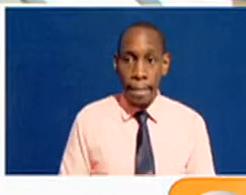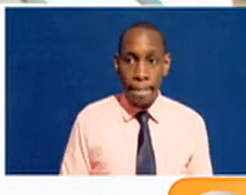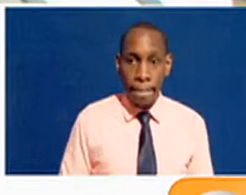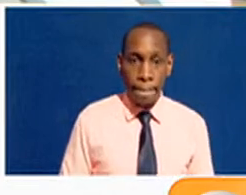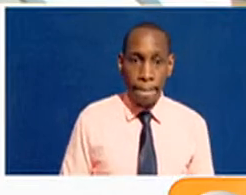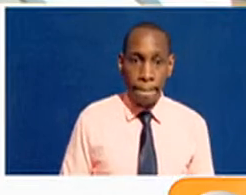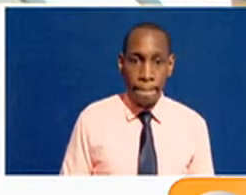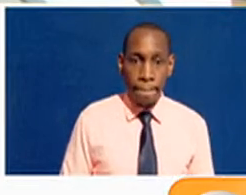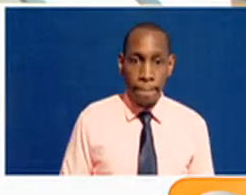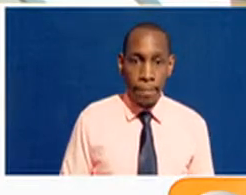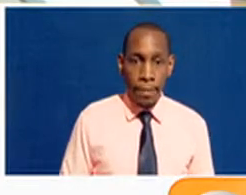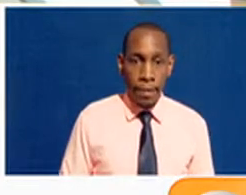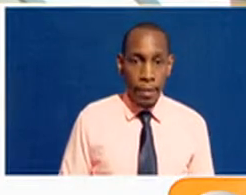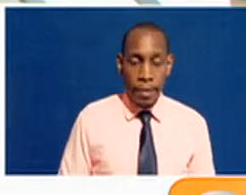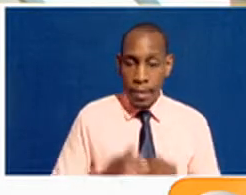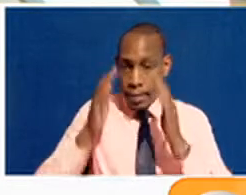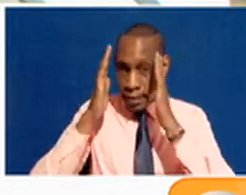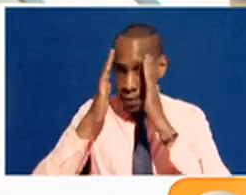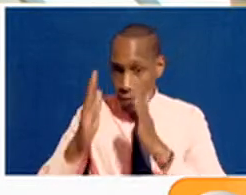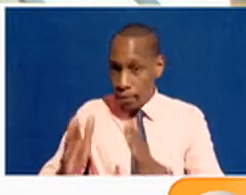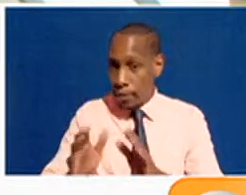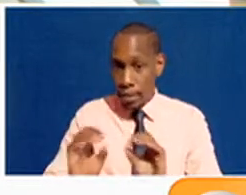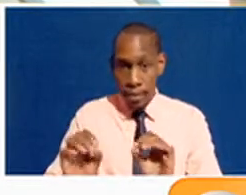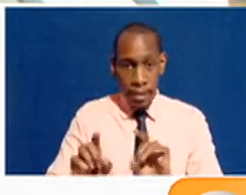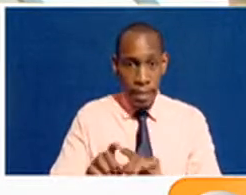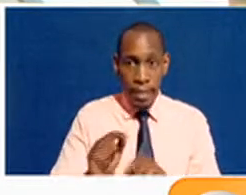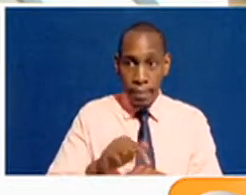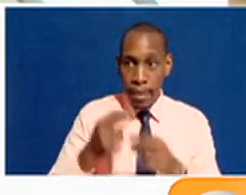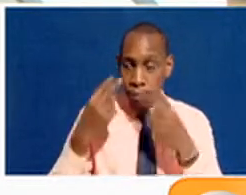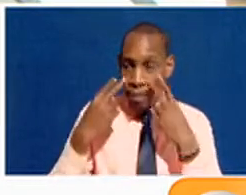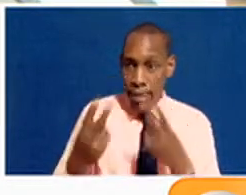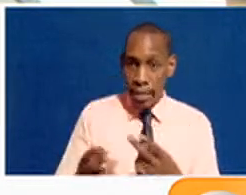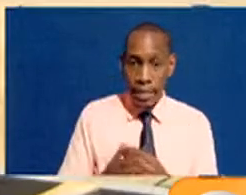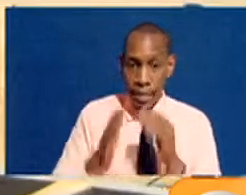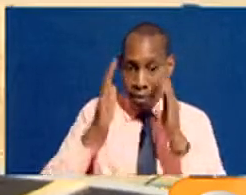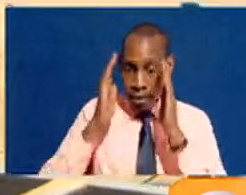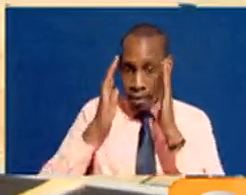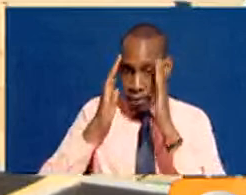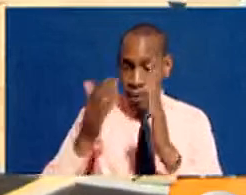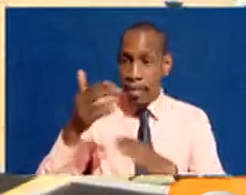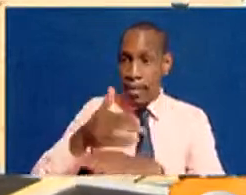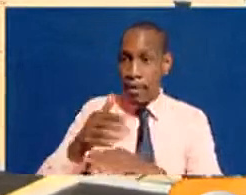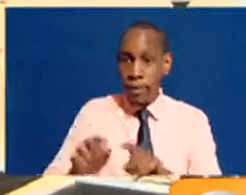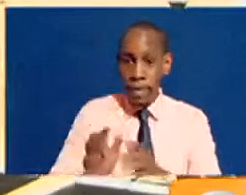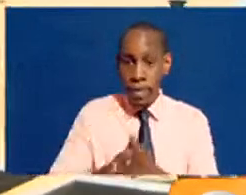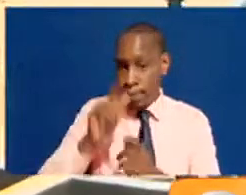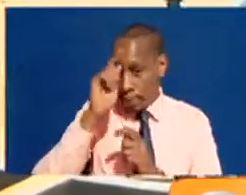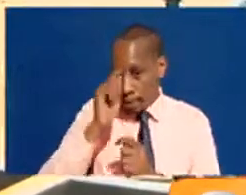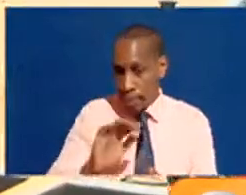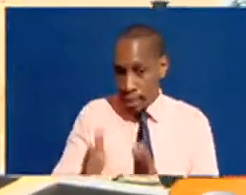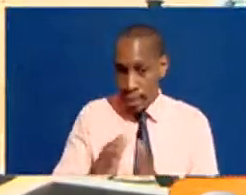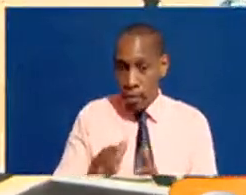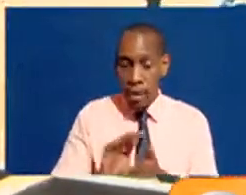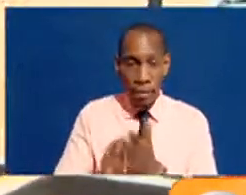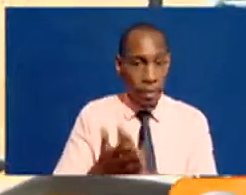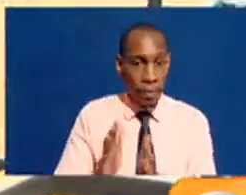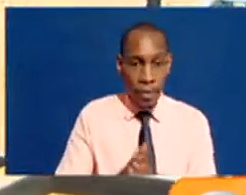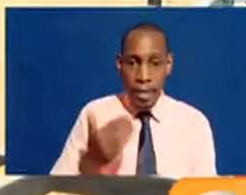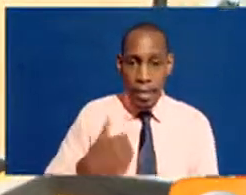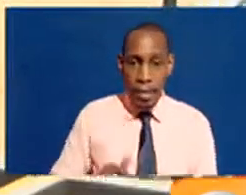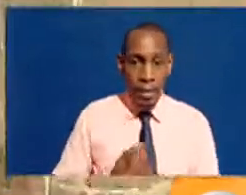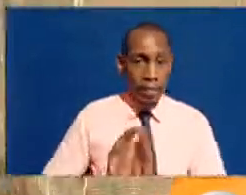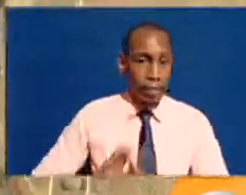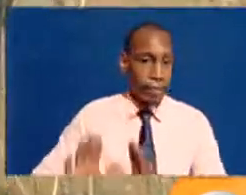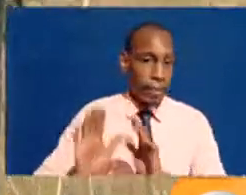sipeleki attention pale. Na nikiona imekuwa sana mpaka heshima ni kama itapotea, mimi